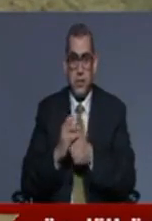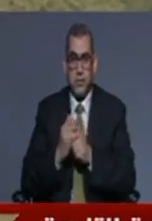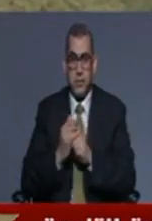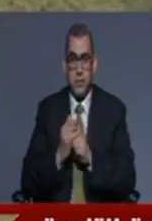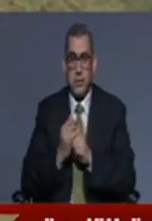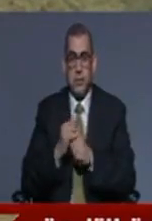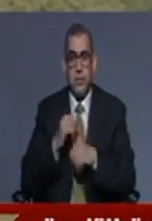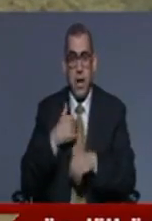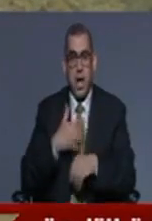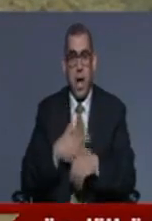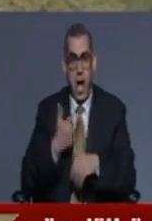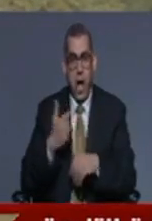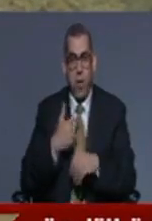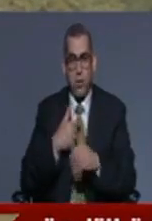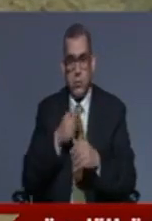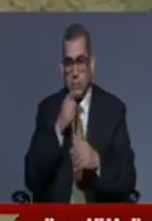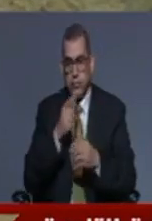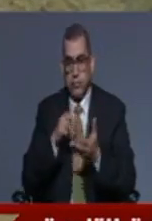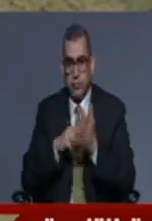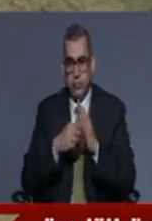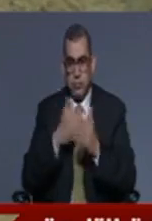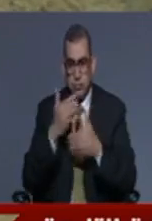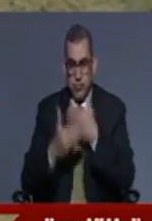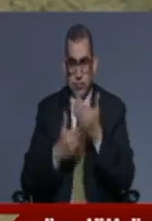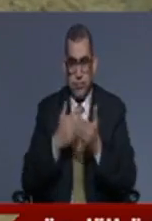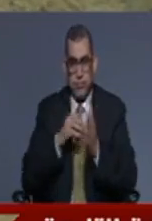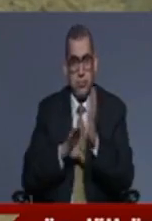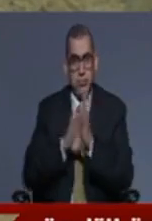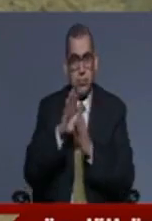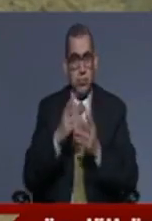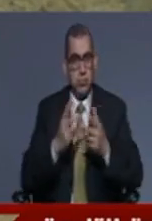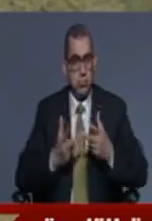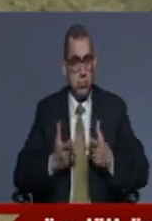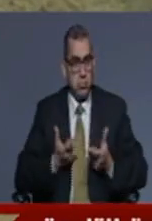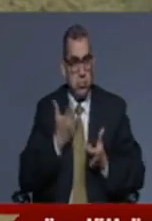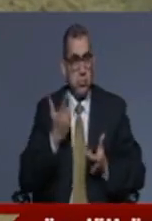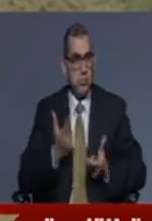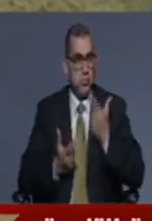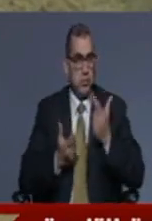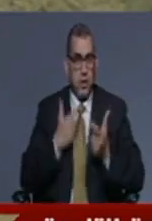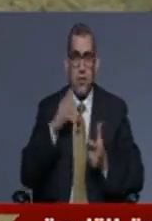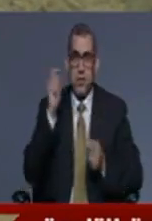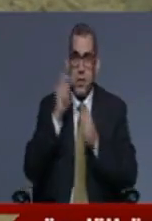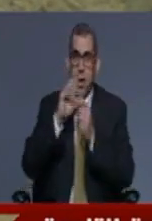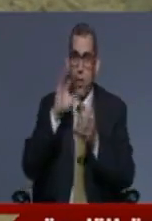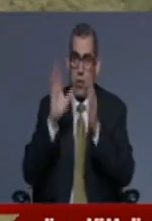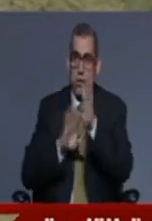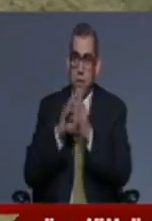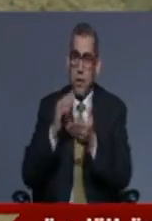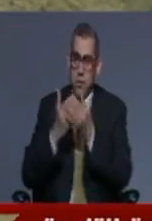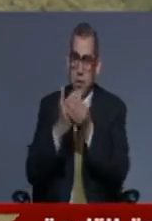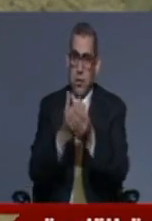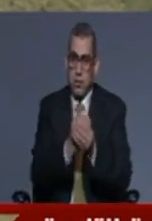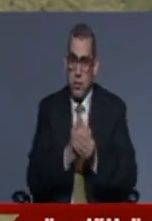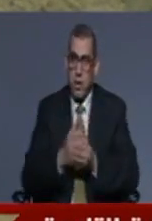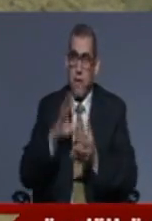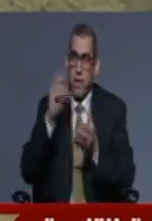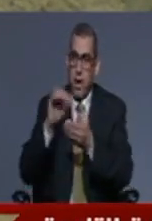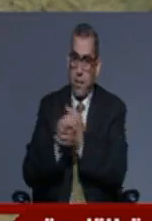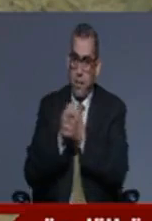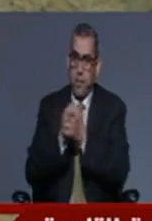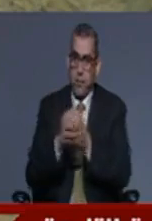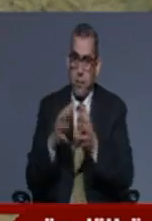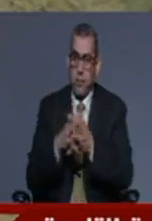أخذ التحضر والصناعة، وأن نأخذ بيد العالم نحو الصناعة الخضراء